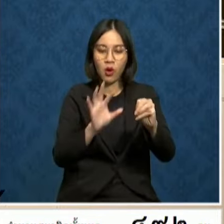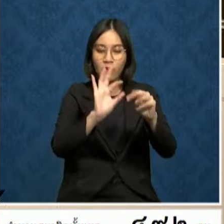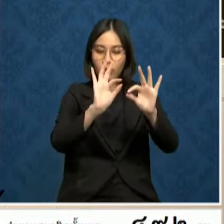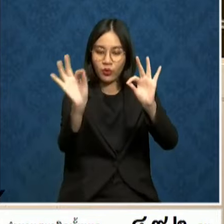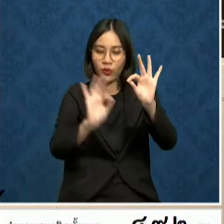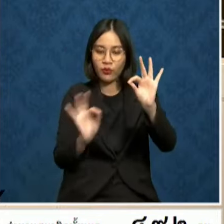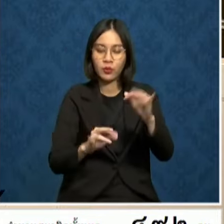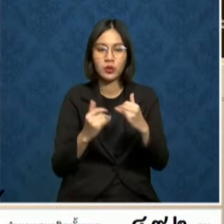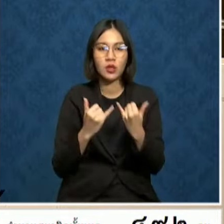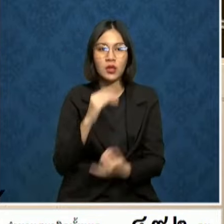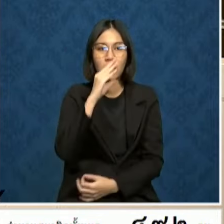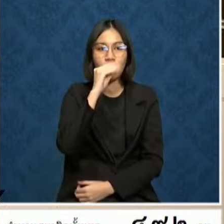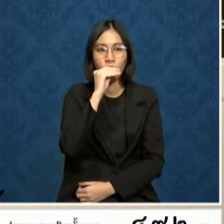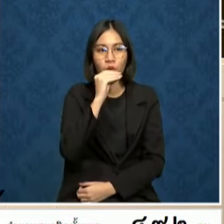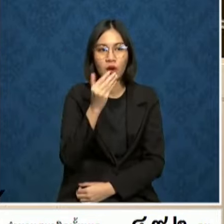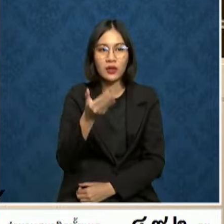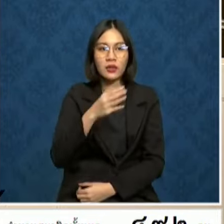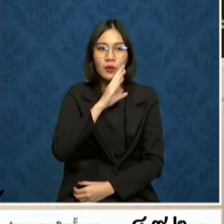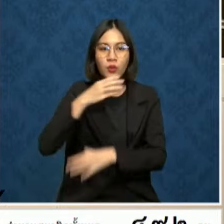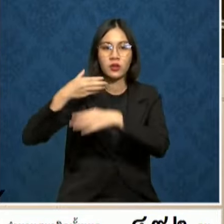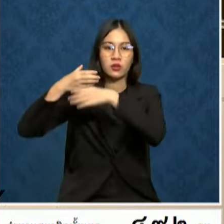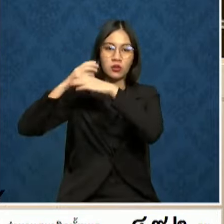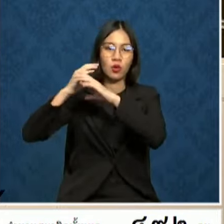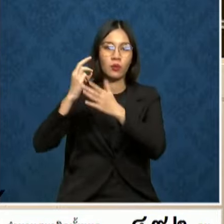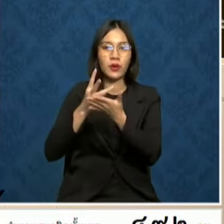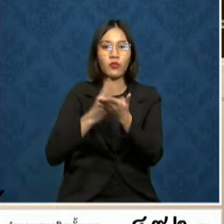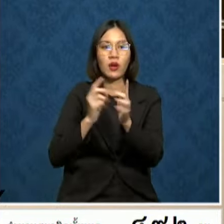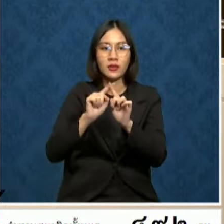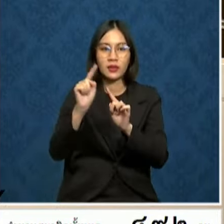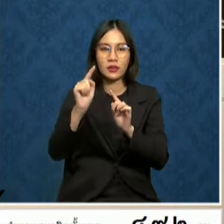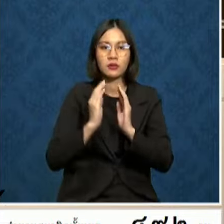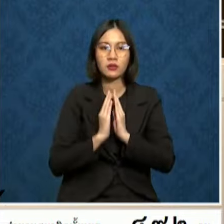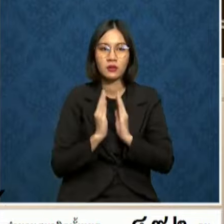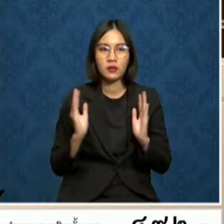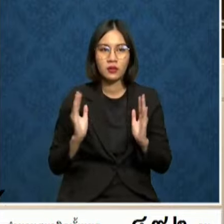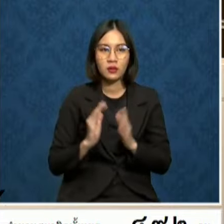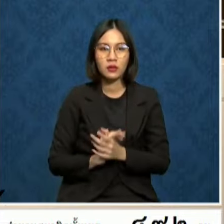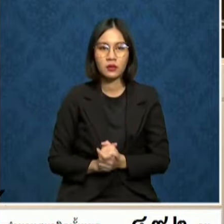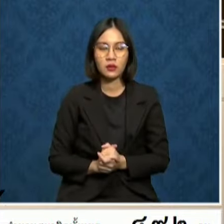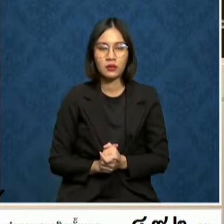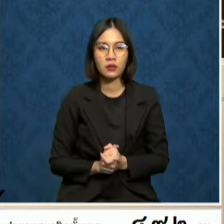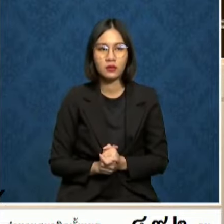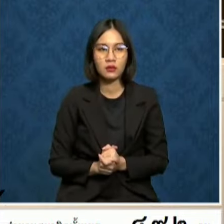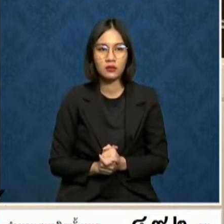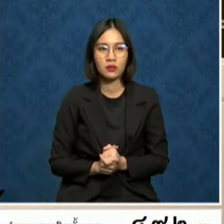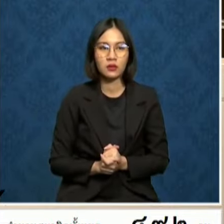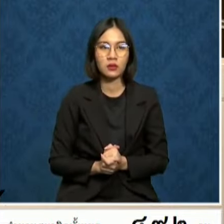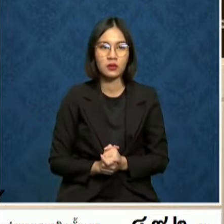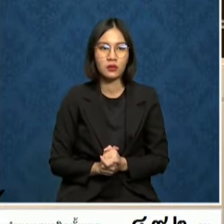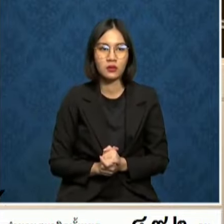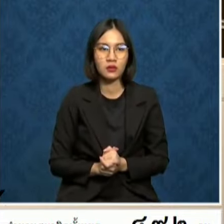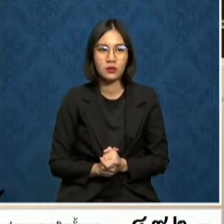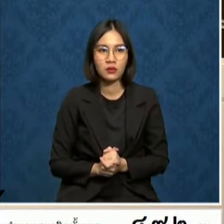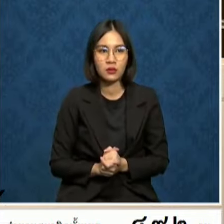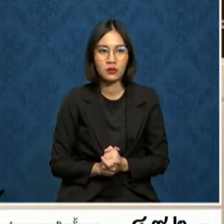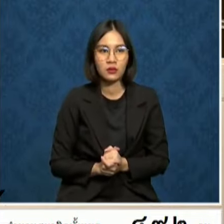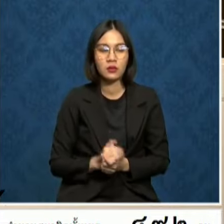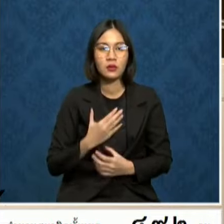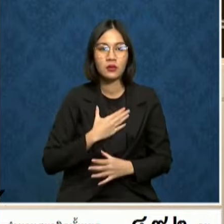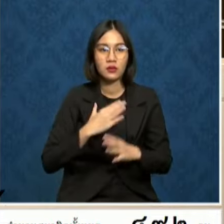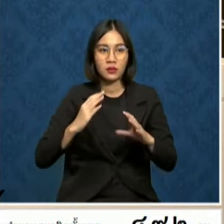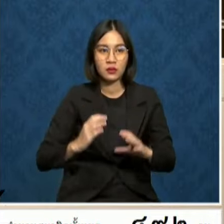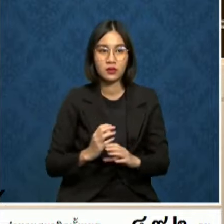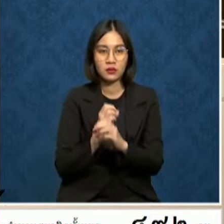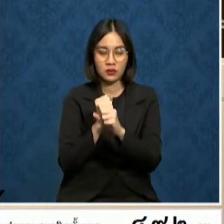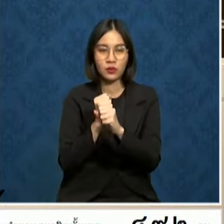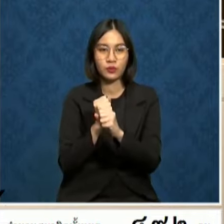ถึงครับถ้าอันนี้ก็เป็นย้อนไปเป็นวาระที่ 1แล้วนะครับขอบคุณครับขอบครับค่ะเ่าเดี๋ยวดิฉันสรุปเลยแล้วกันนะ